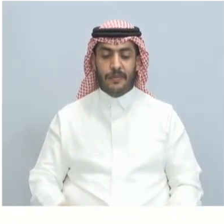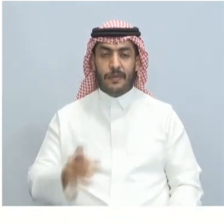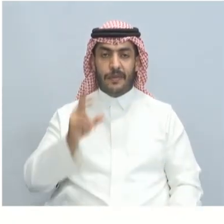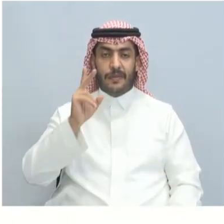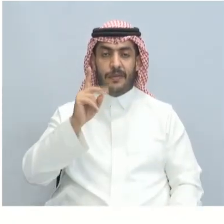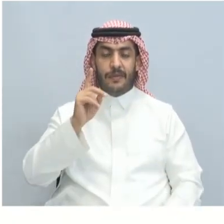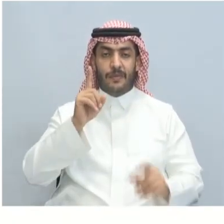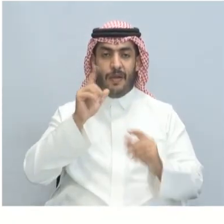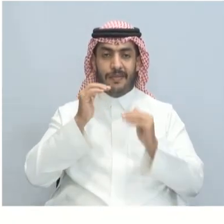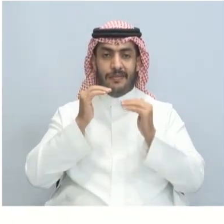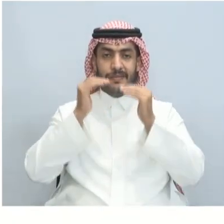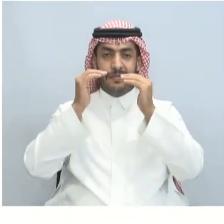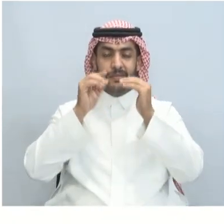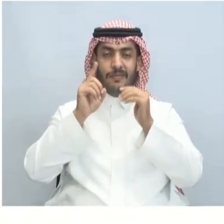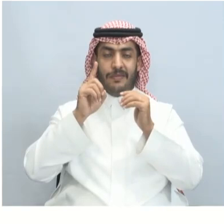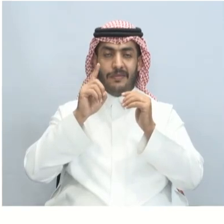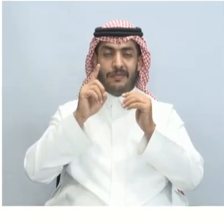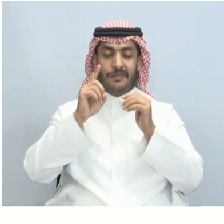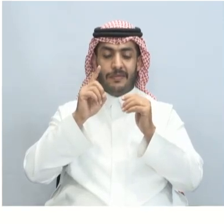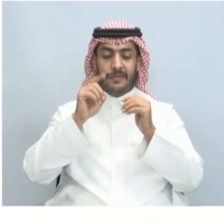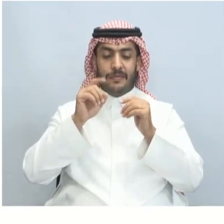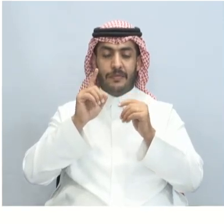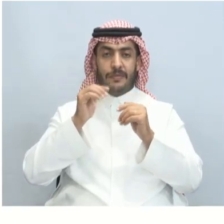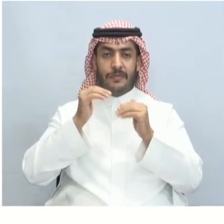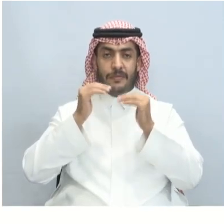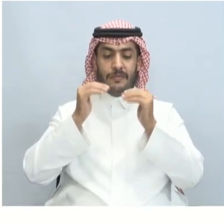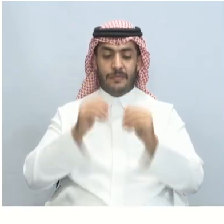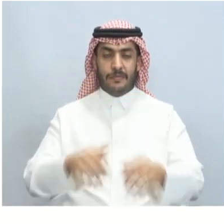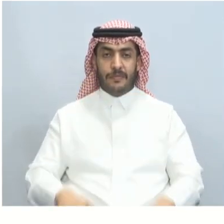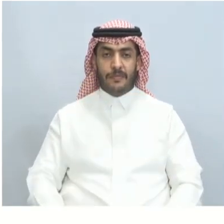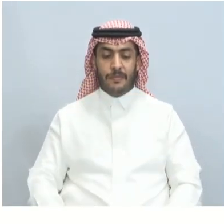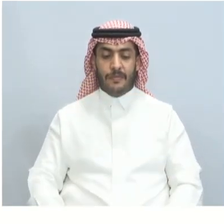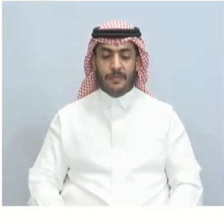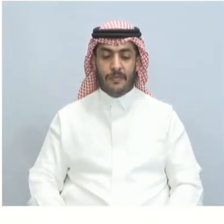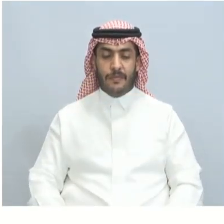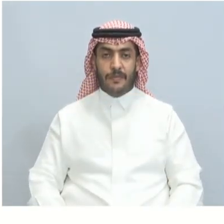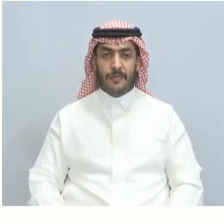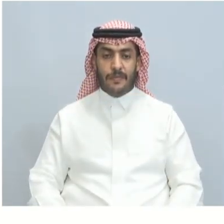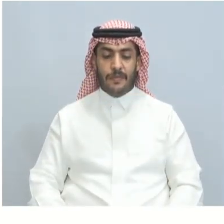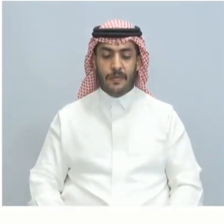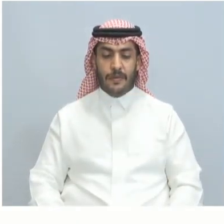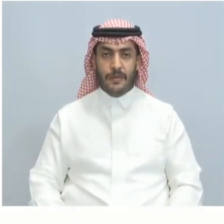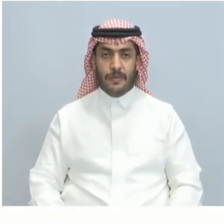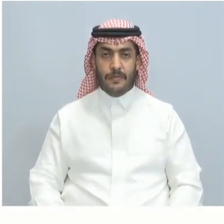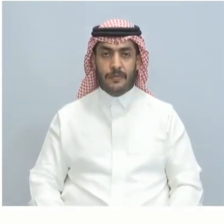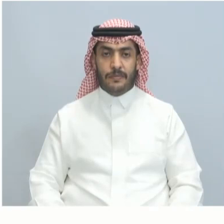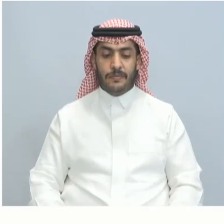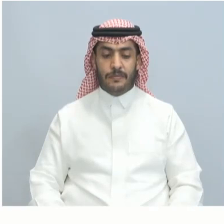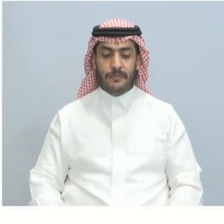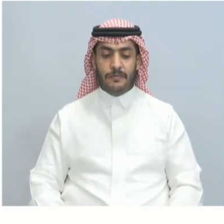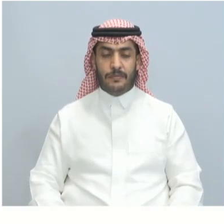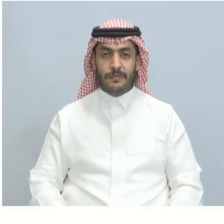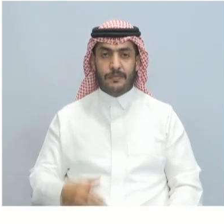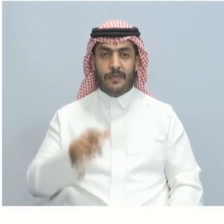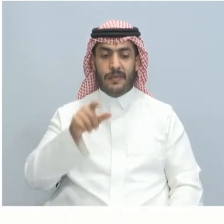ثم وحده واحده الى اعلى انسحبنا وحده واحده الى اعلى فاصبح في هذا الموضع